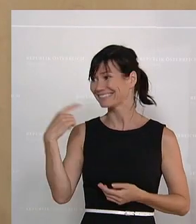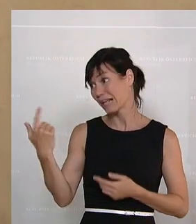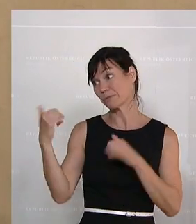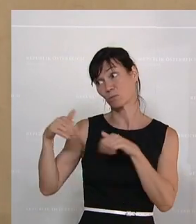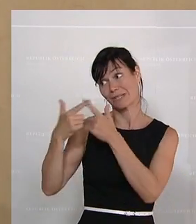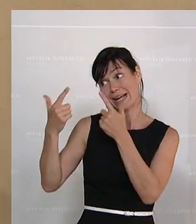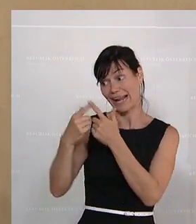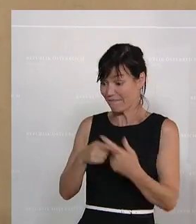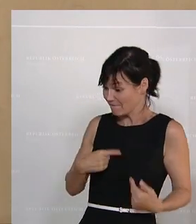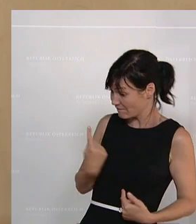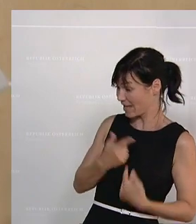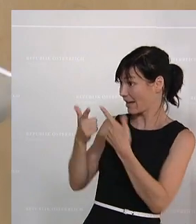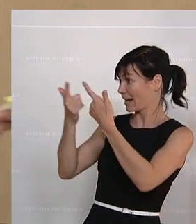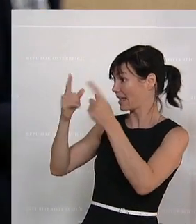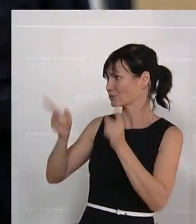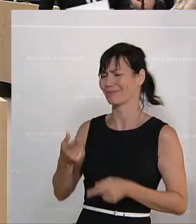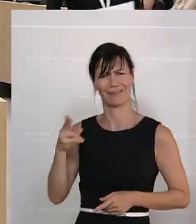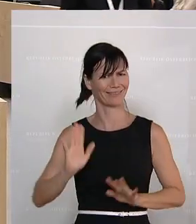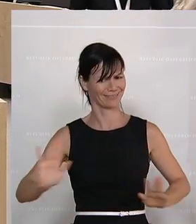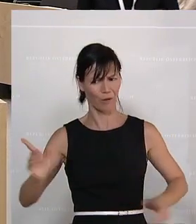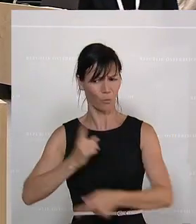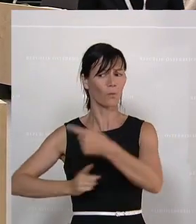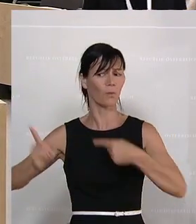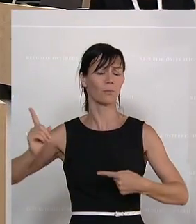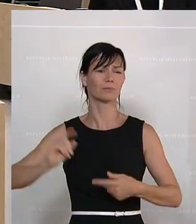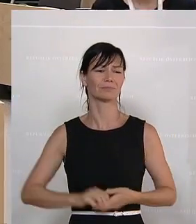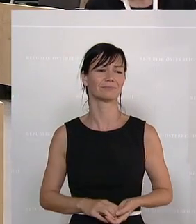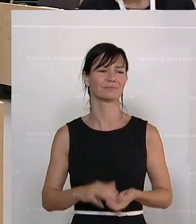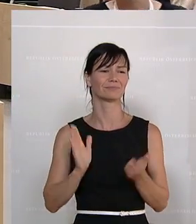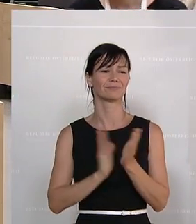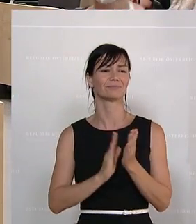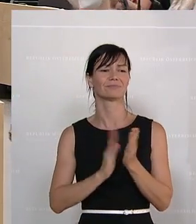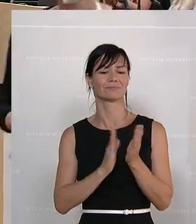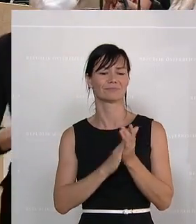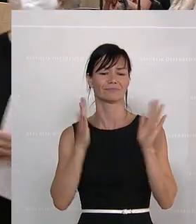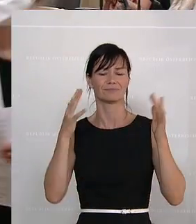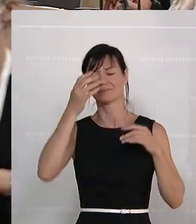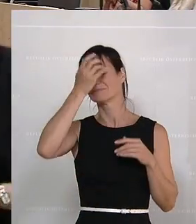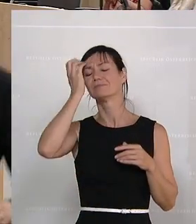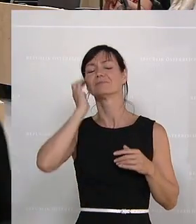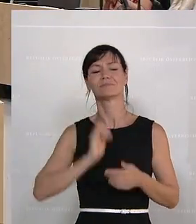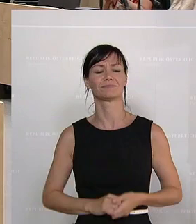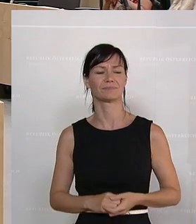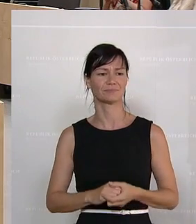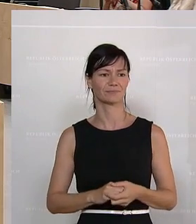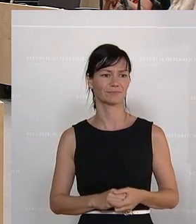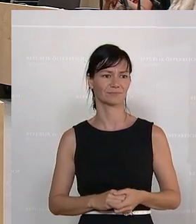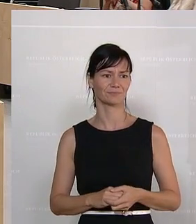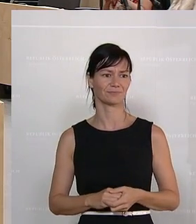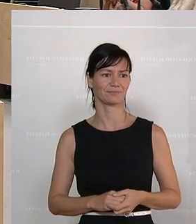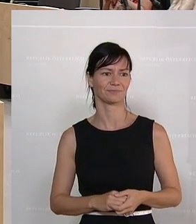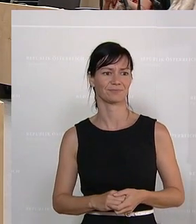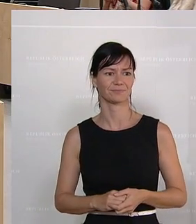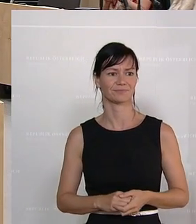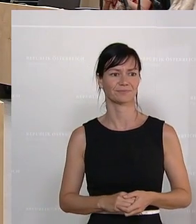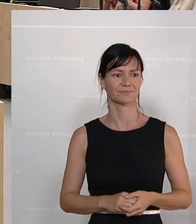wir sicher nicht vielen dank kai jan krainer der budgetsprecher die menschen wissen nicht wie sie